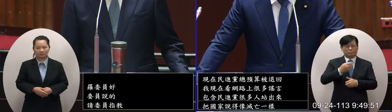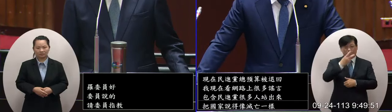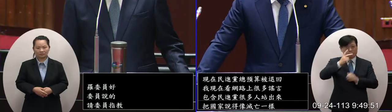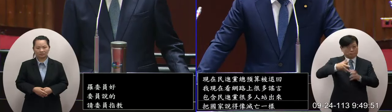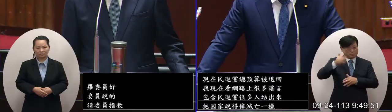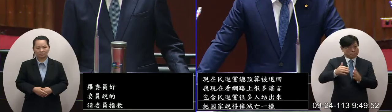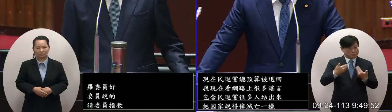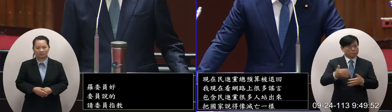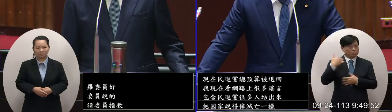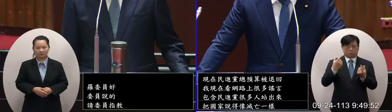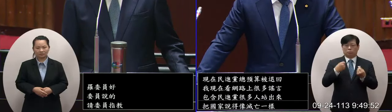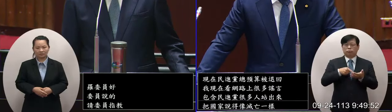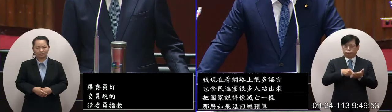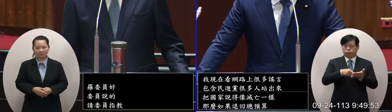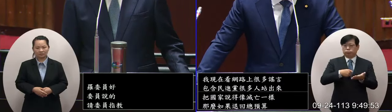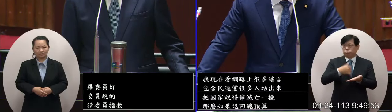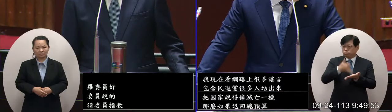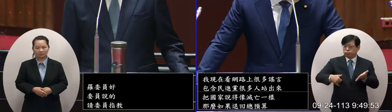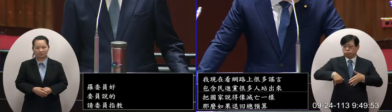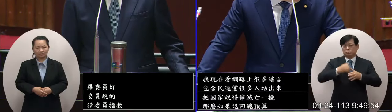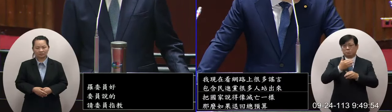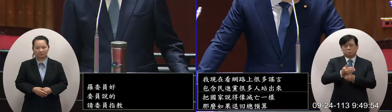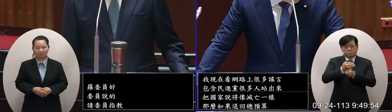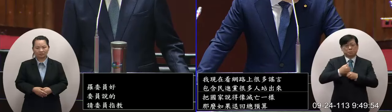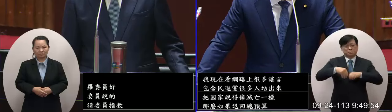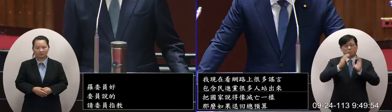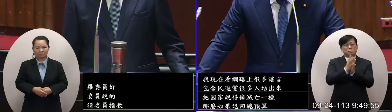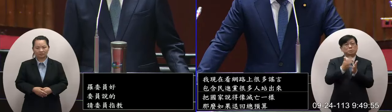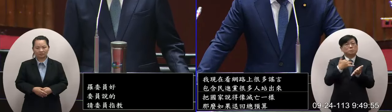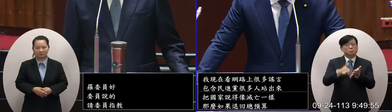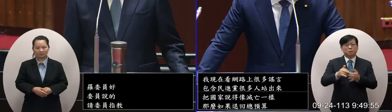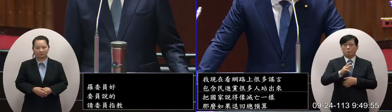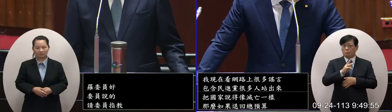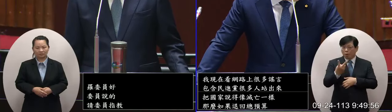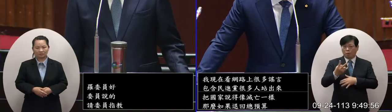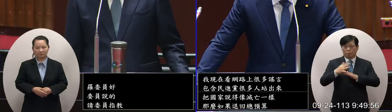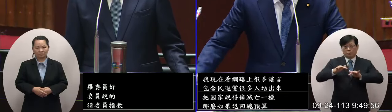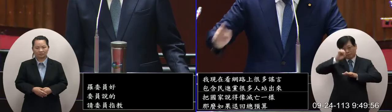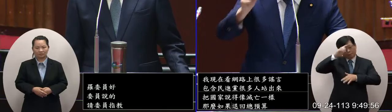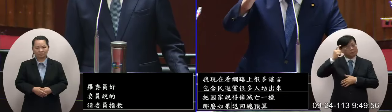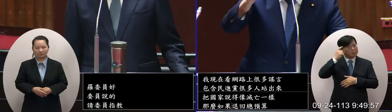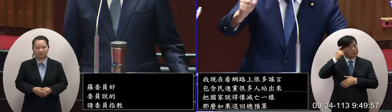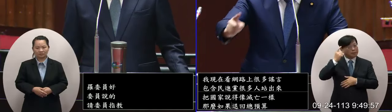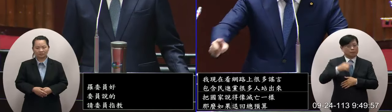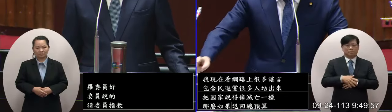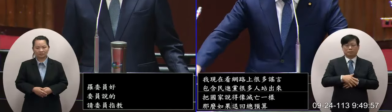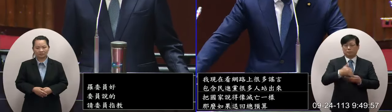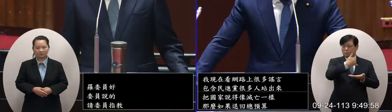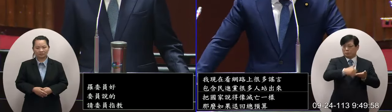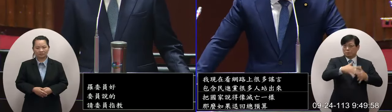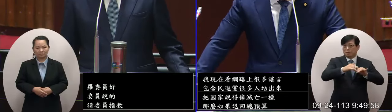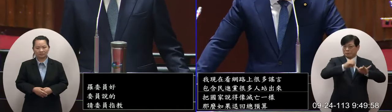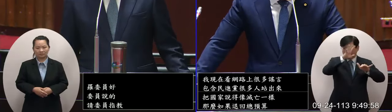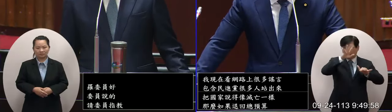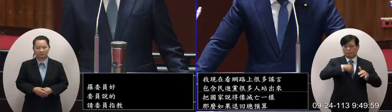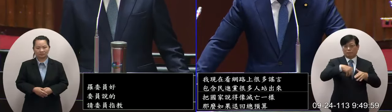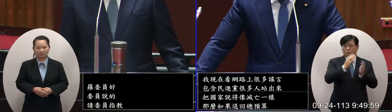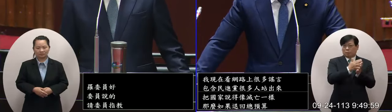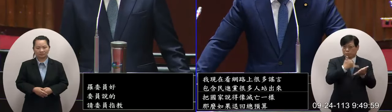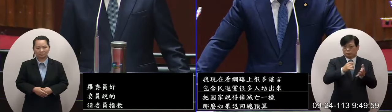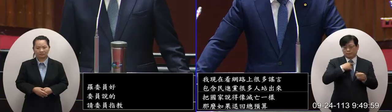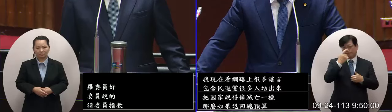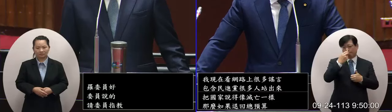统呢？啊，以前也想退马英九总统的总预算啊，还是民进党的逻辑是退民进党的总预算叫